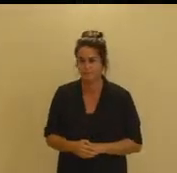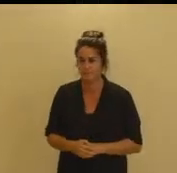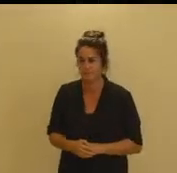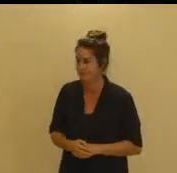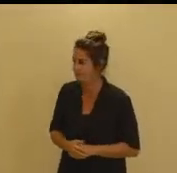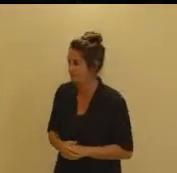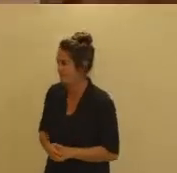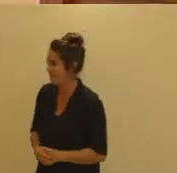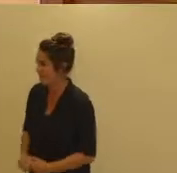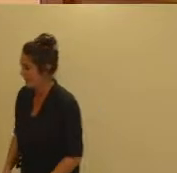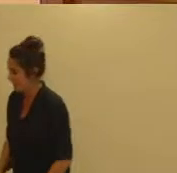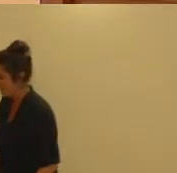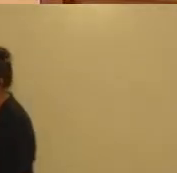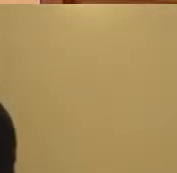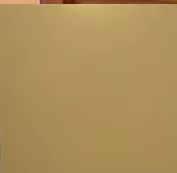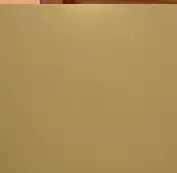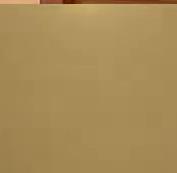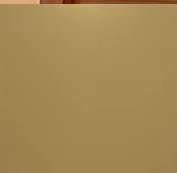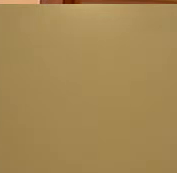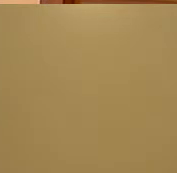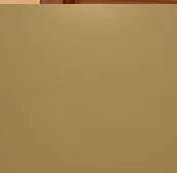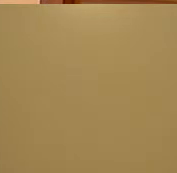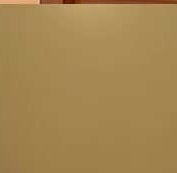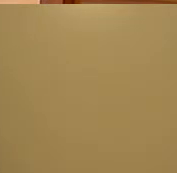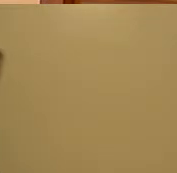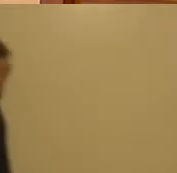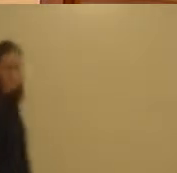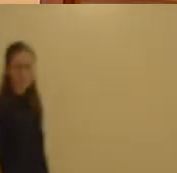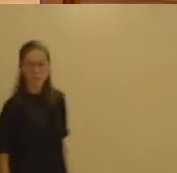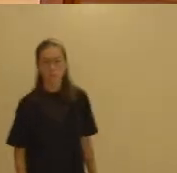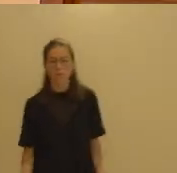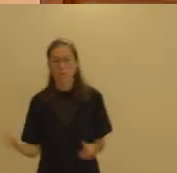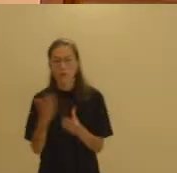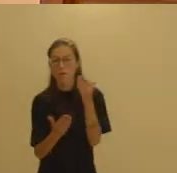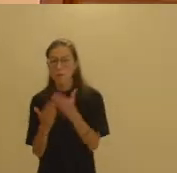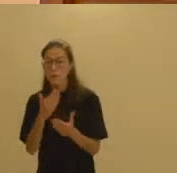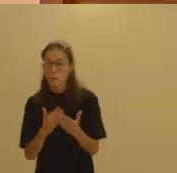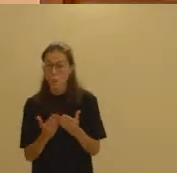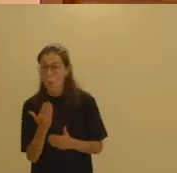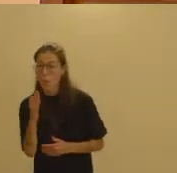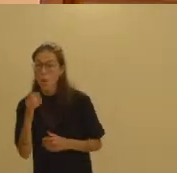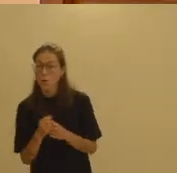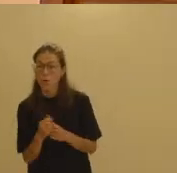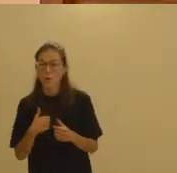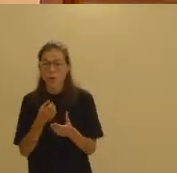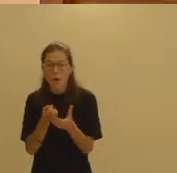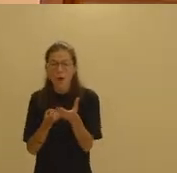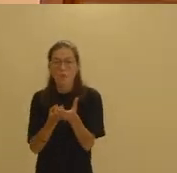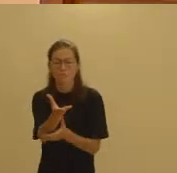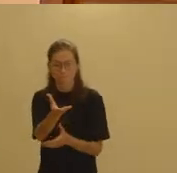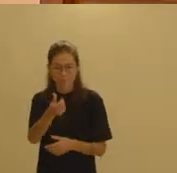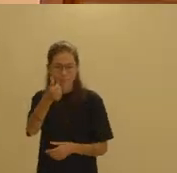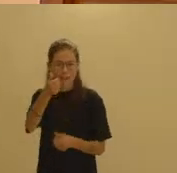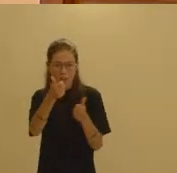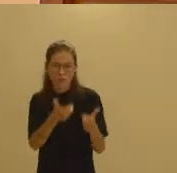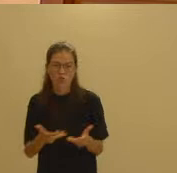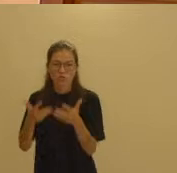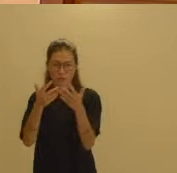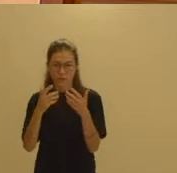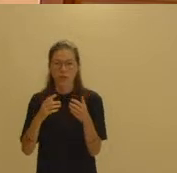Alors, je m'excuse. D'autres interventions? J'avais juste un chiffre à vous communiquer. L'agglomération a sorti un petit